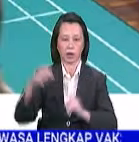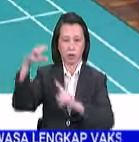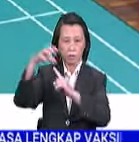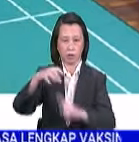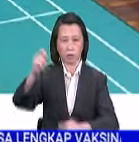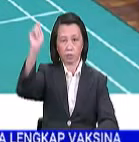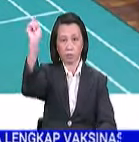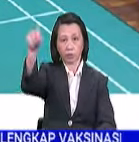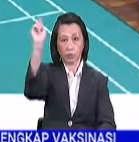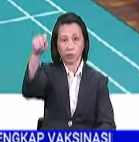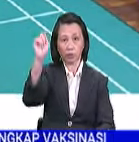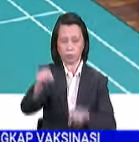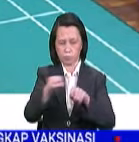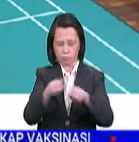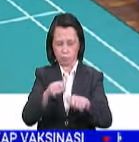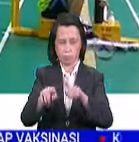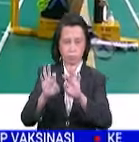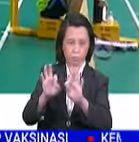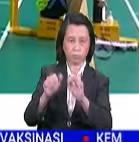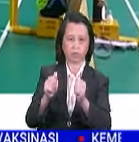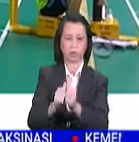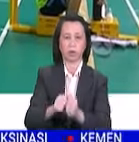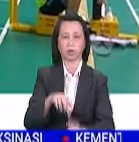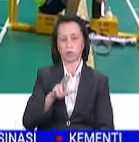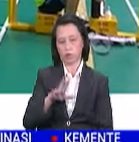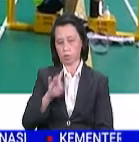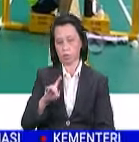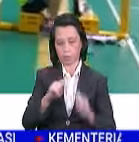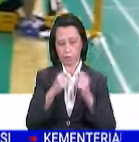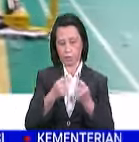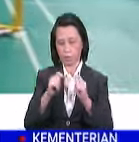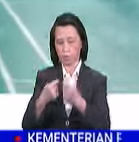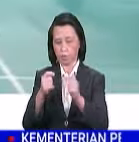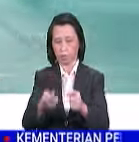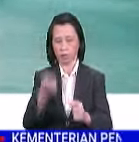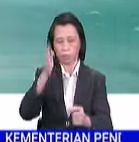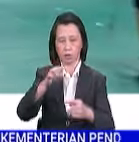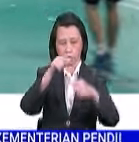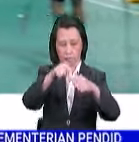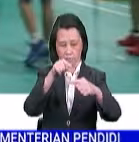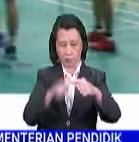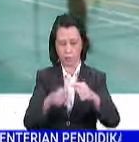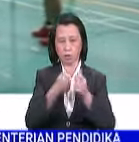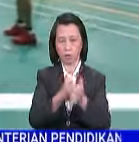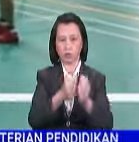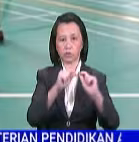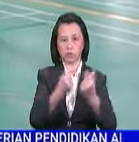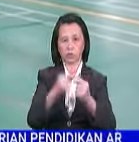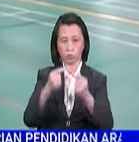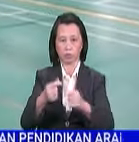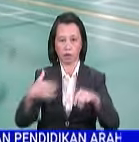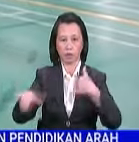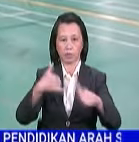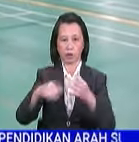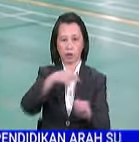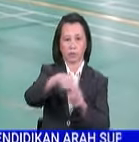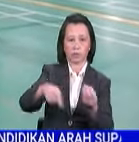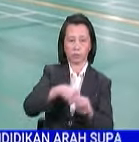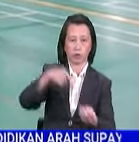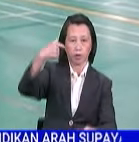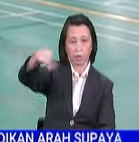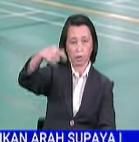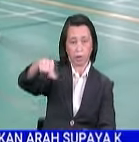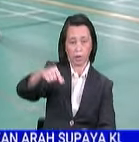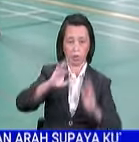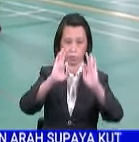kejohanan badminton yang kompetitif. Sebanyak 38 pasukan akan dibahagikan mengikut kumpulan dan bermain dalam pusingan kelayakan